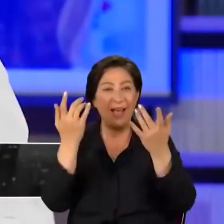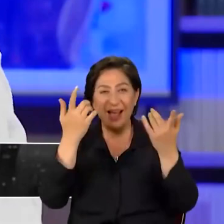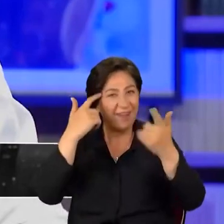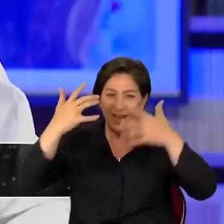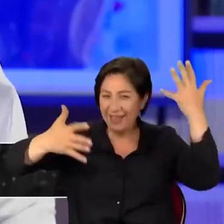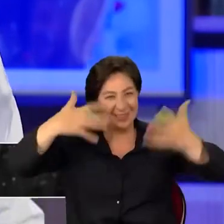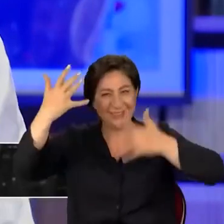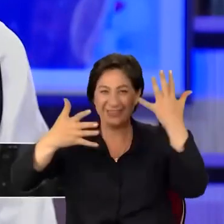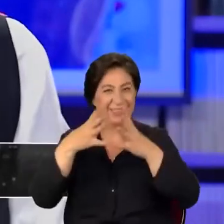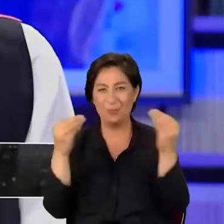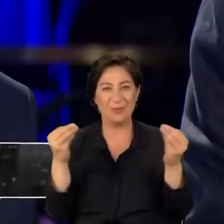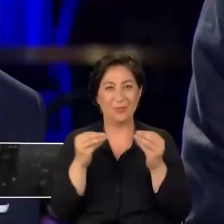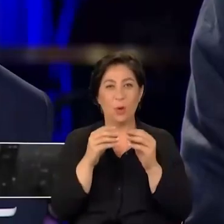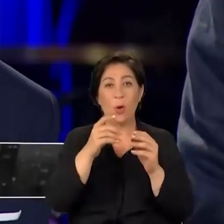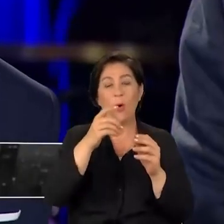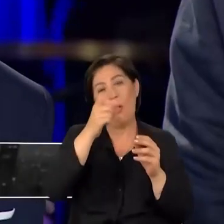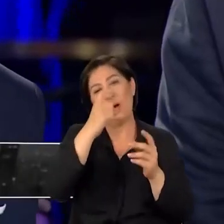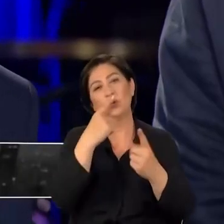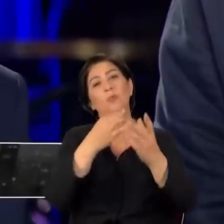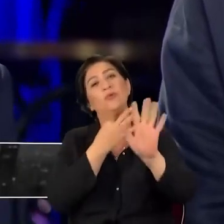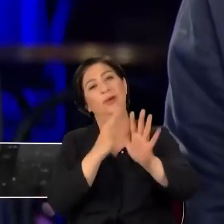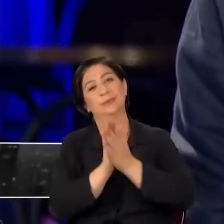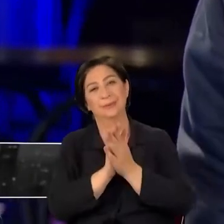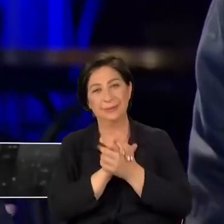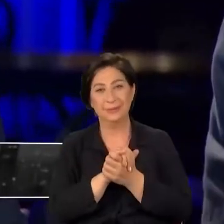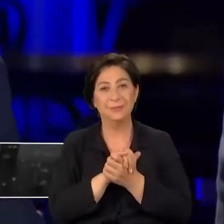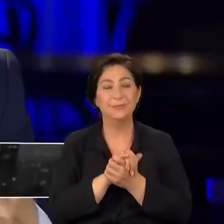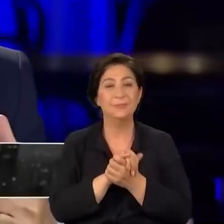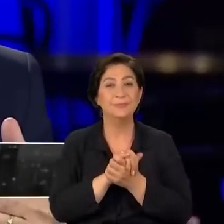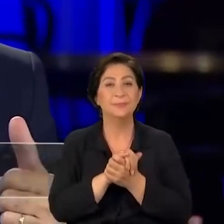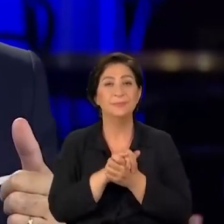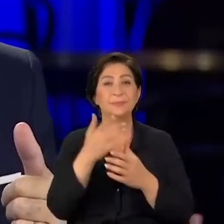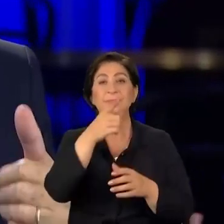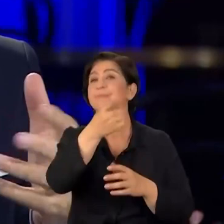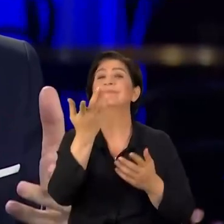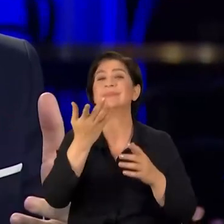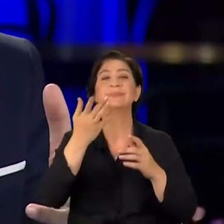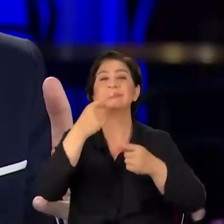mecazı kaybediyor. Okan diyorum, affeder. Lütfen. Şimdi ben Trakyalıyım,